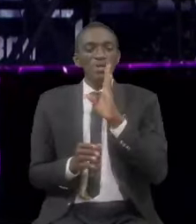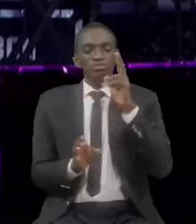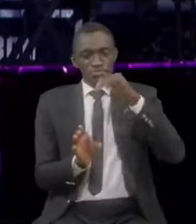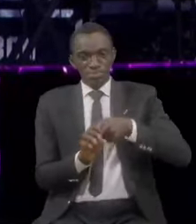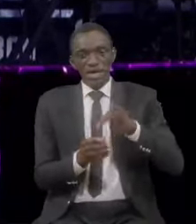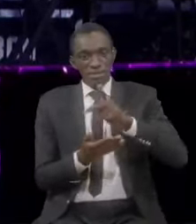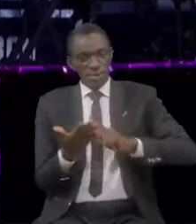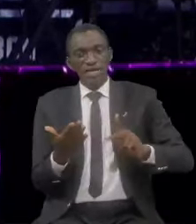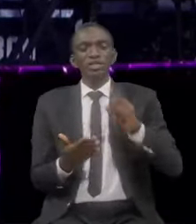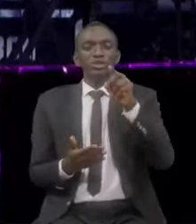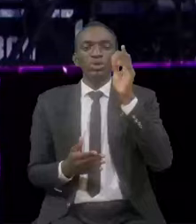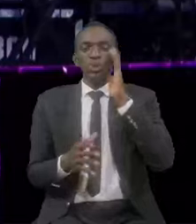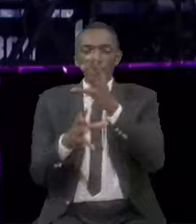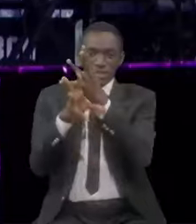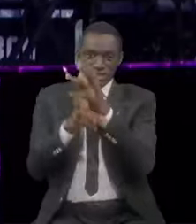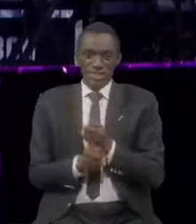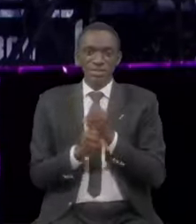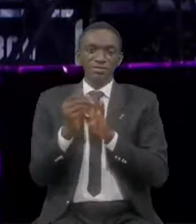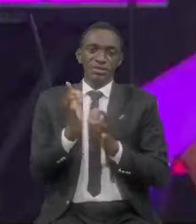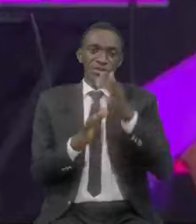Vous serez participants et